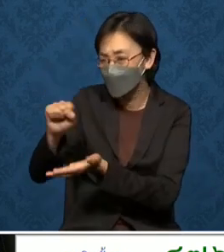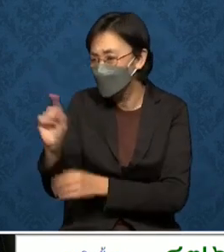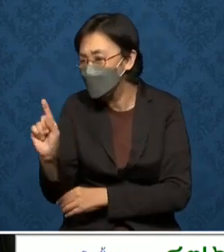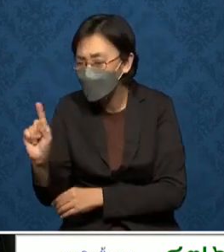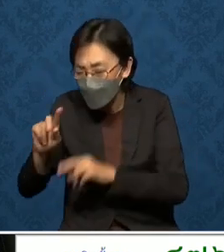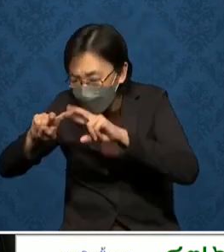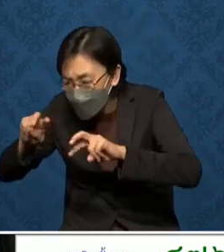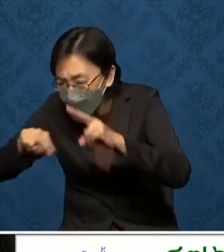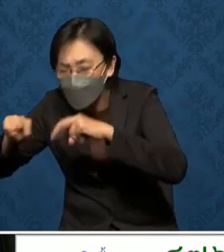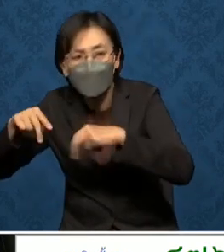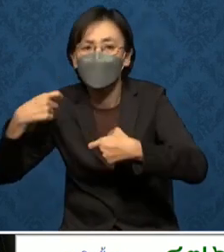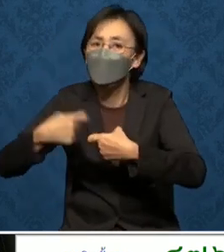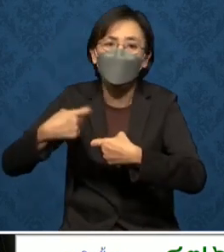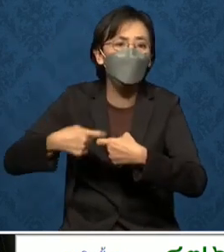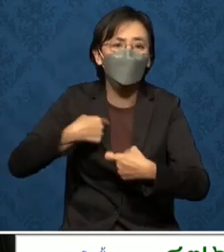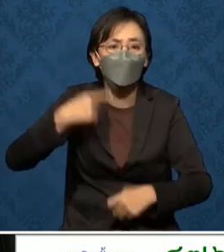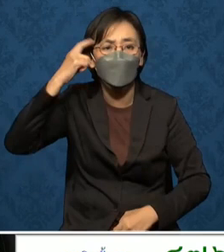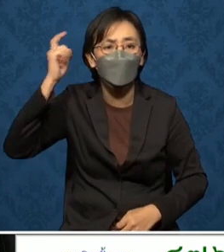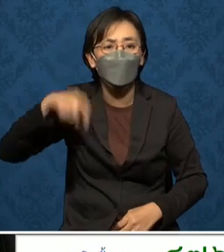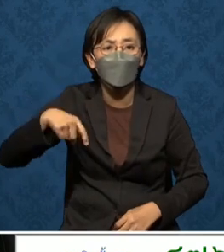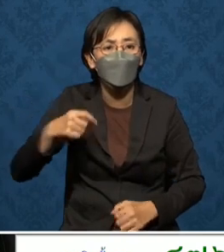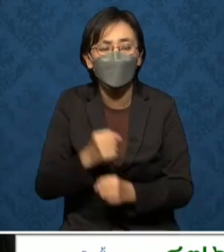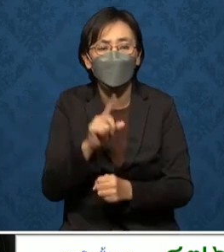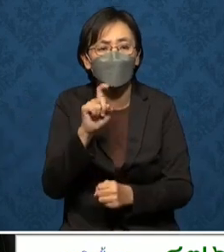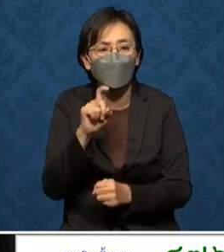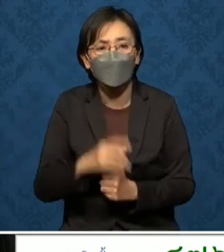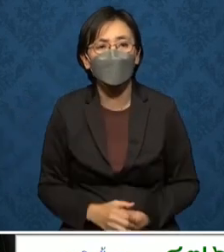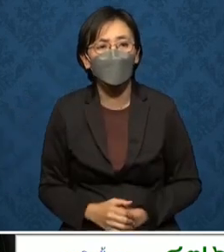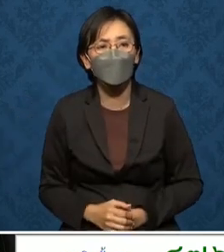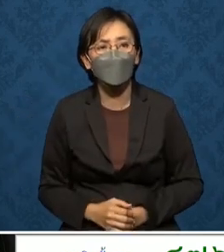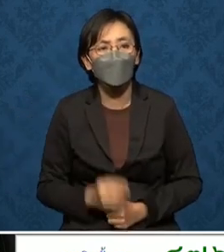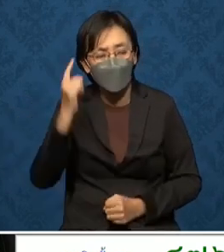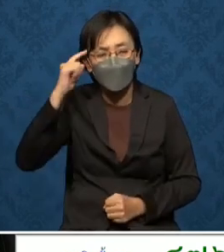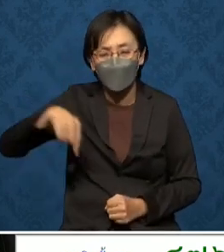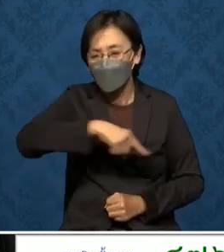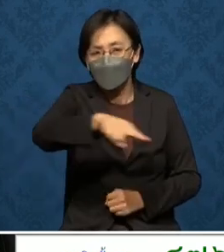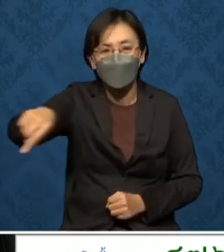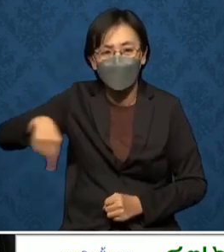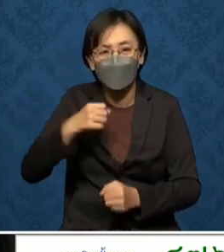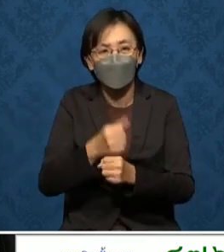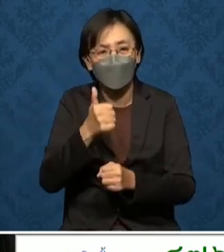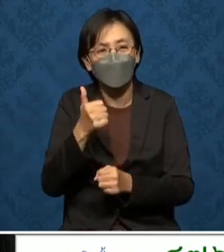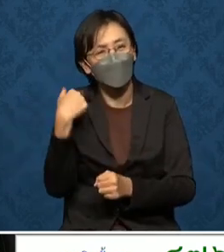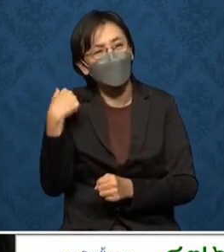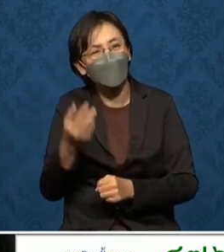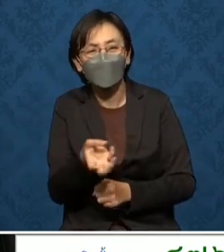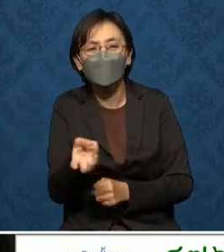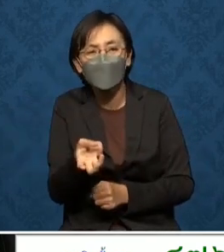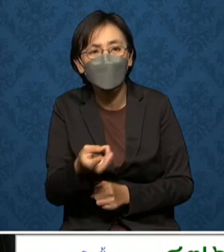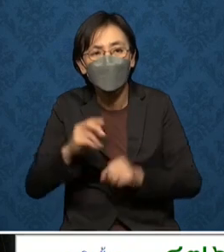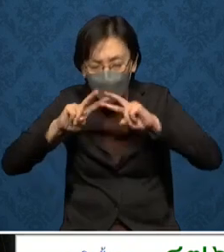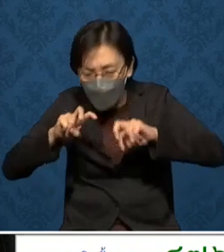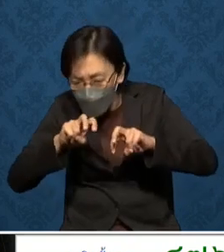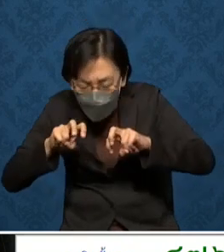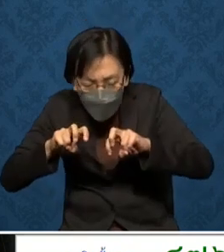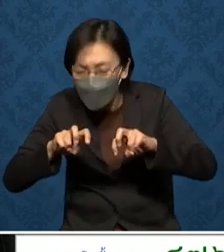ือ...ผมทำไม่เป็นนะครัผมเชื่อว่า...ในของนี้ก็มีคนทำเป็นไมกี่คนที่จะไปหาขอมูลอยางนั้